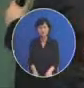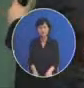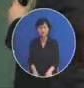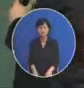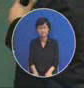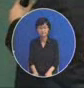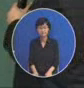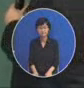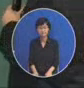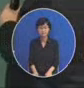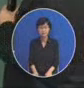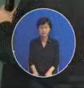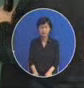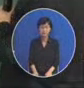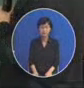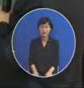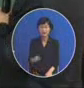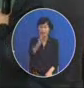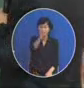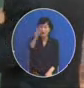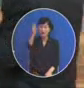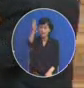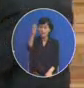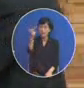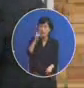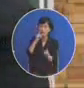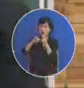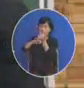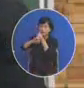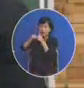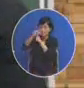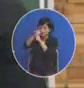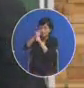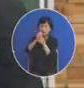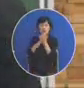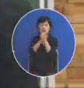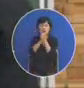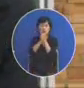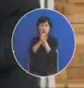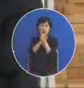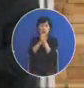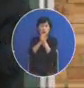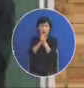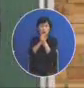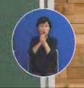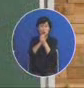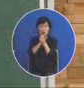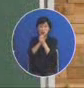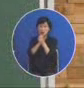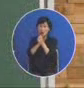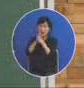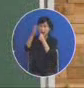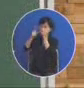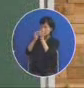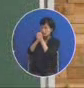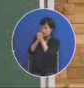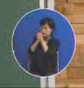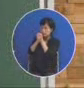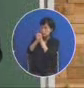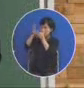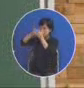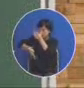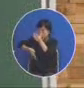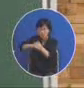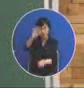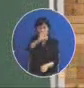자. 갈보리산 언약 아는 사람의 기도를 하나도 빠뜨리지 않고 하나님은 그릇에 담고 계시는 거예요. And God, He